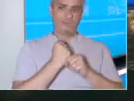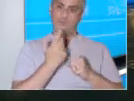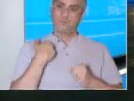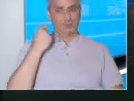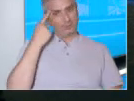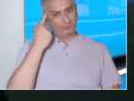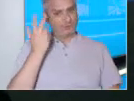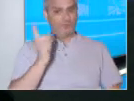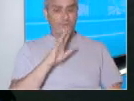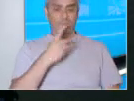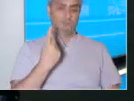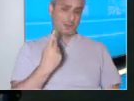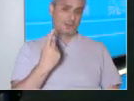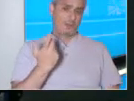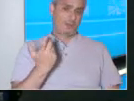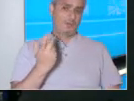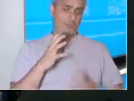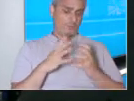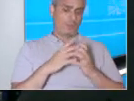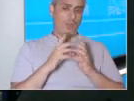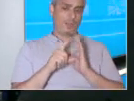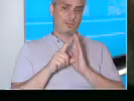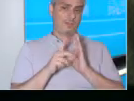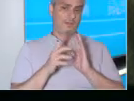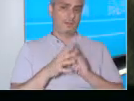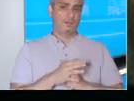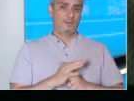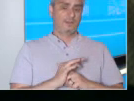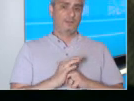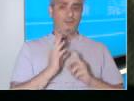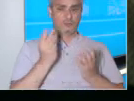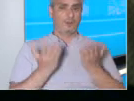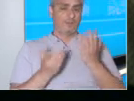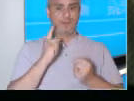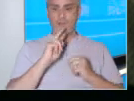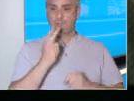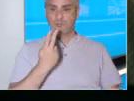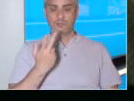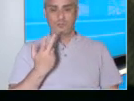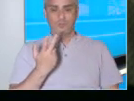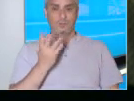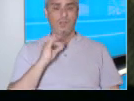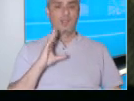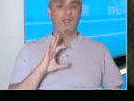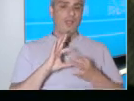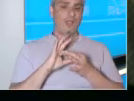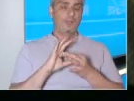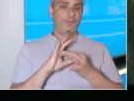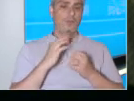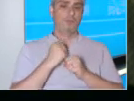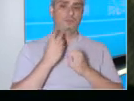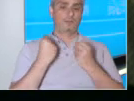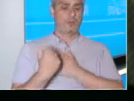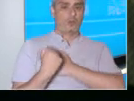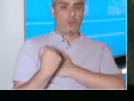חושב שאנחנו מצד אחד בלוק טכני, ויודעים שיש שוני, ויש שוני, אבל מצד שני, החיבור הזה הביא להרבה